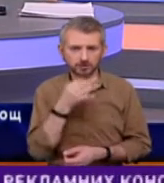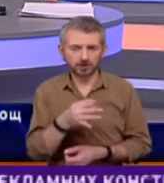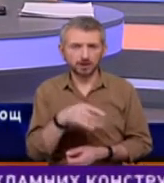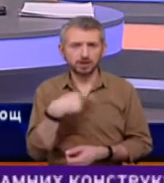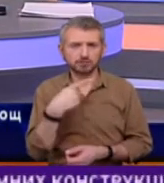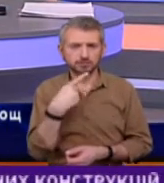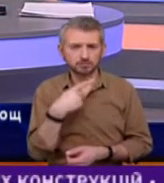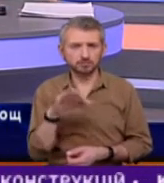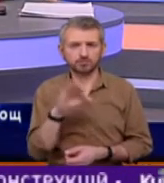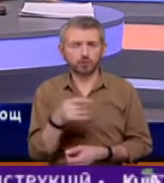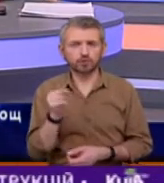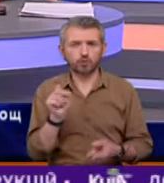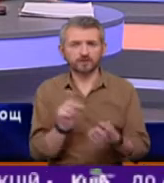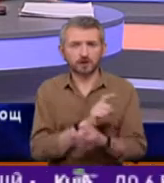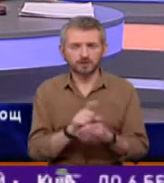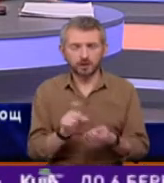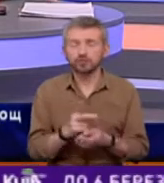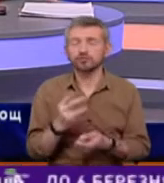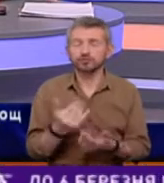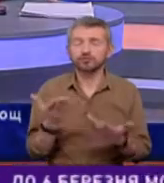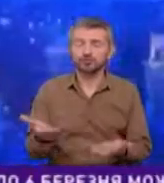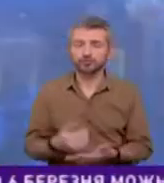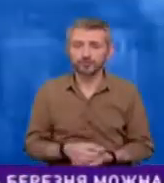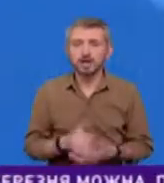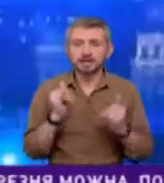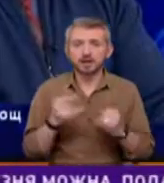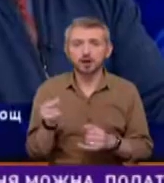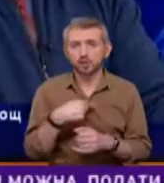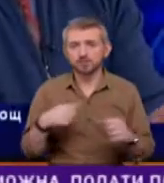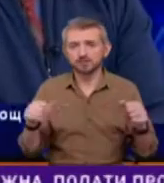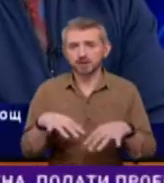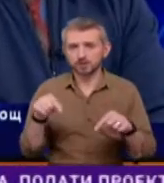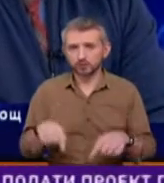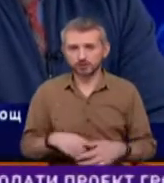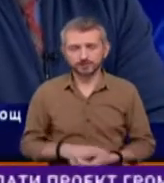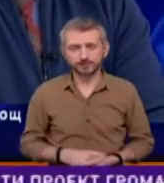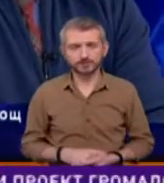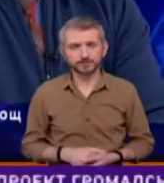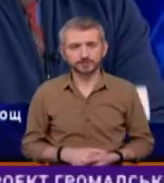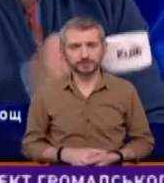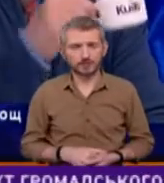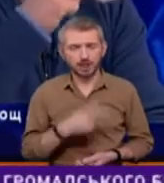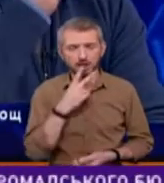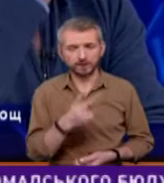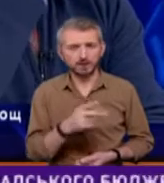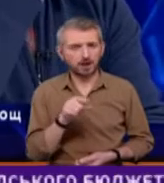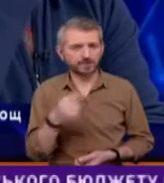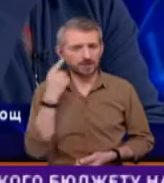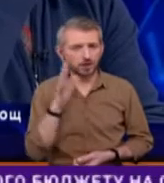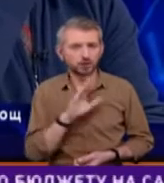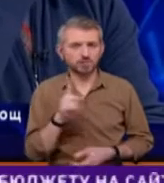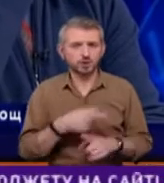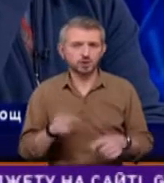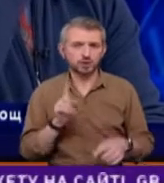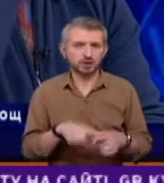приводу того скандалу стосовно будь ласка, да. Євробачення. Заради того ми і зібралися тут сьогодні. Дивіться, а ви не думаєте, що